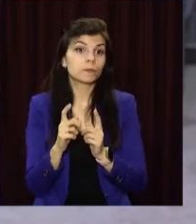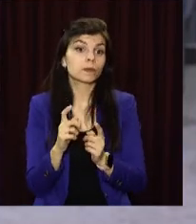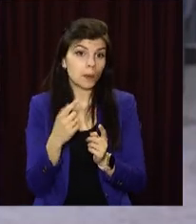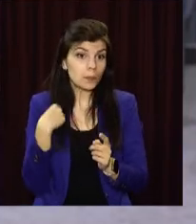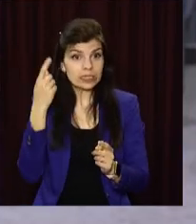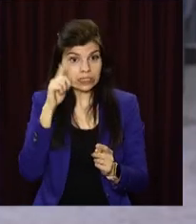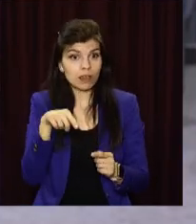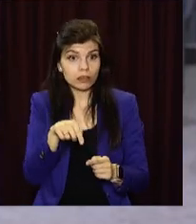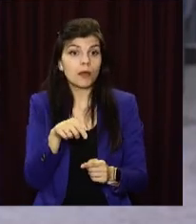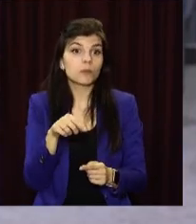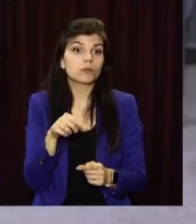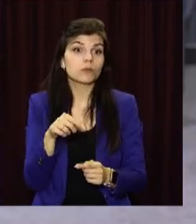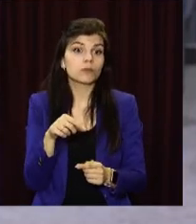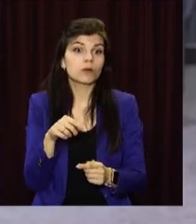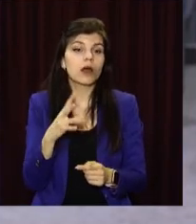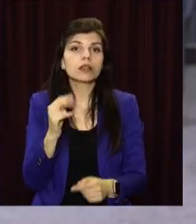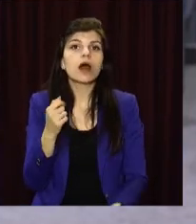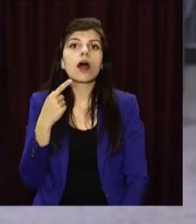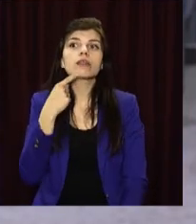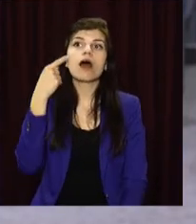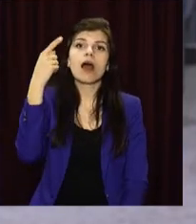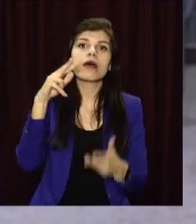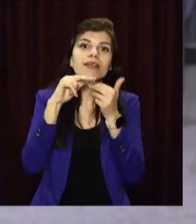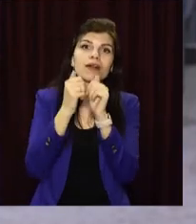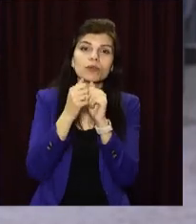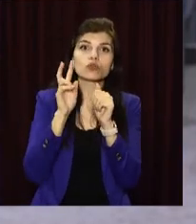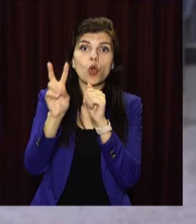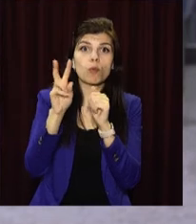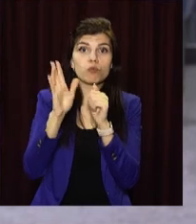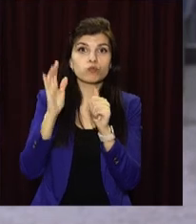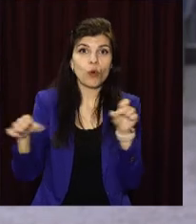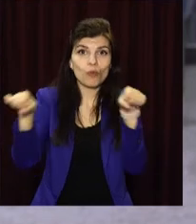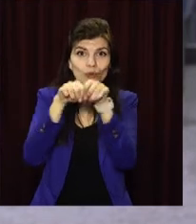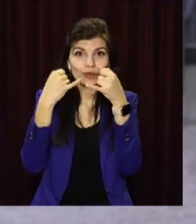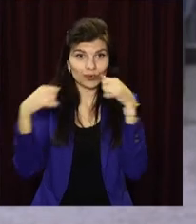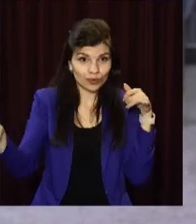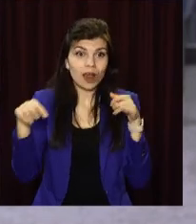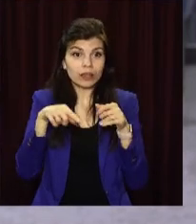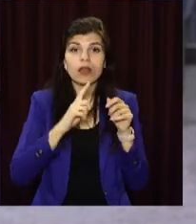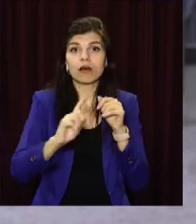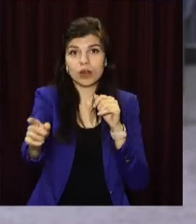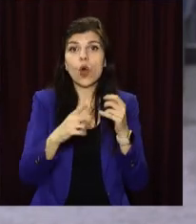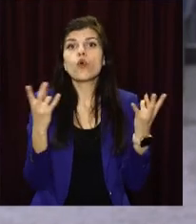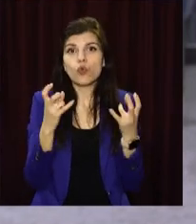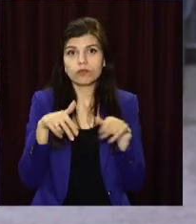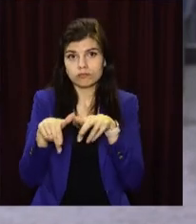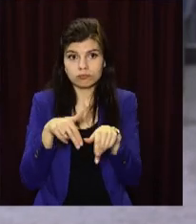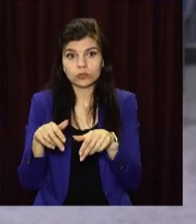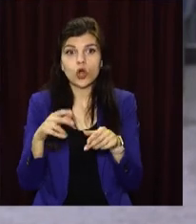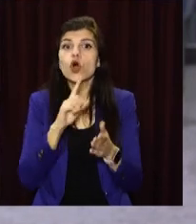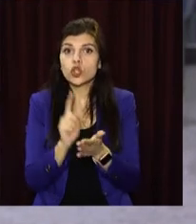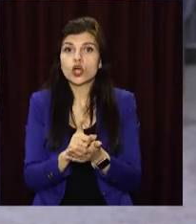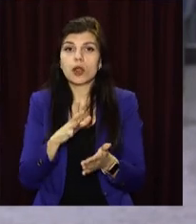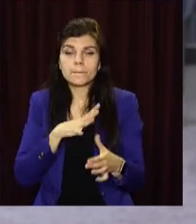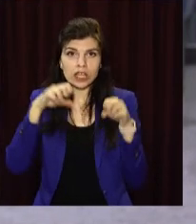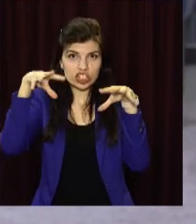знаем, запустили на отдаленный массив Приднепровск троллейбус. И проезжие части необходимо должны